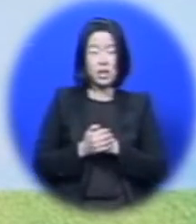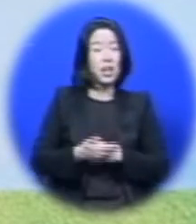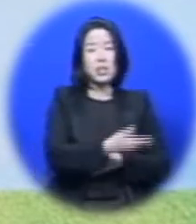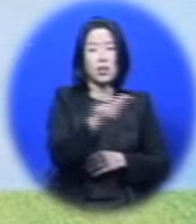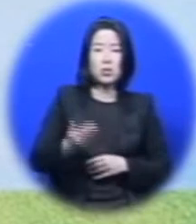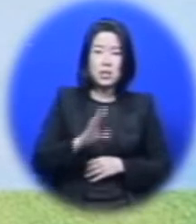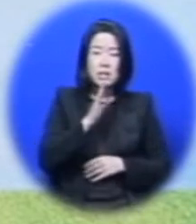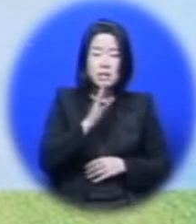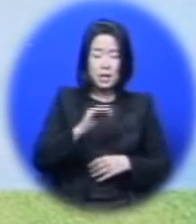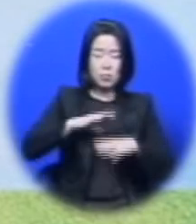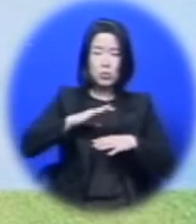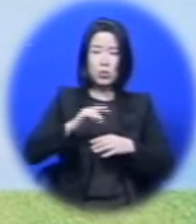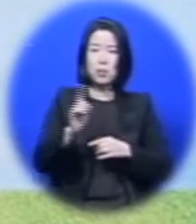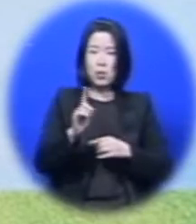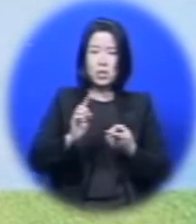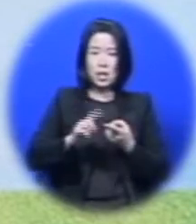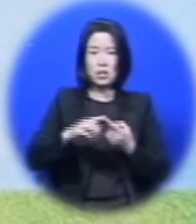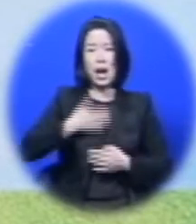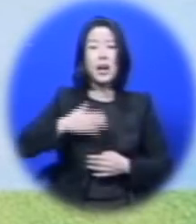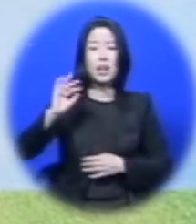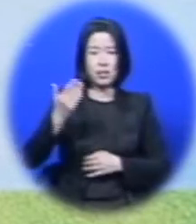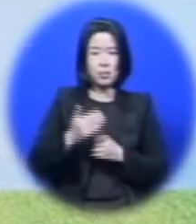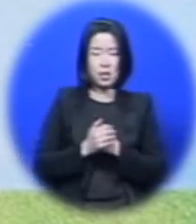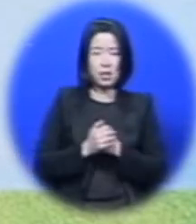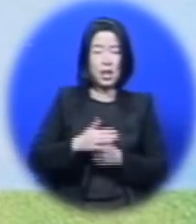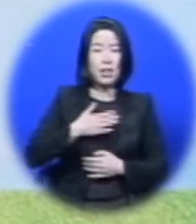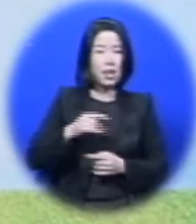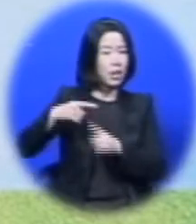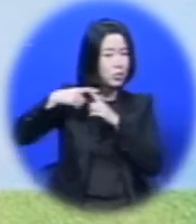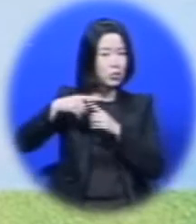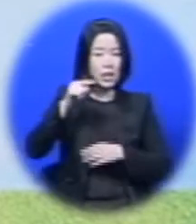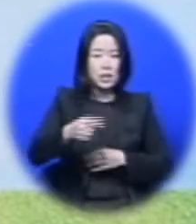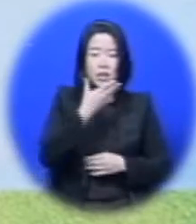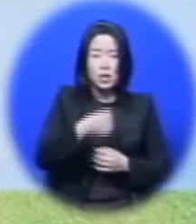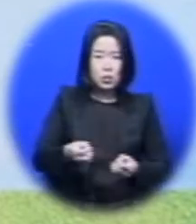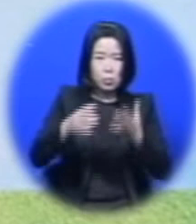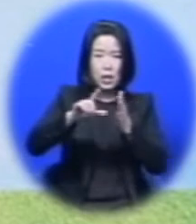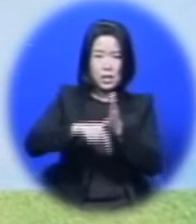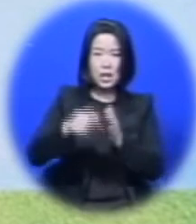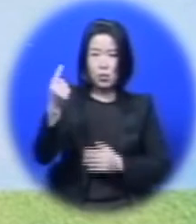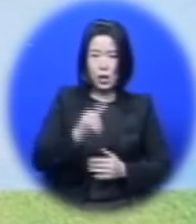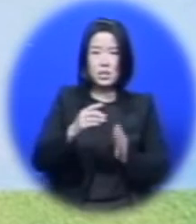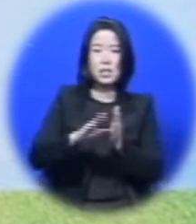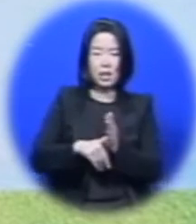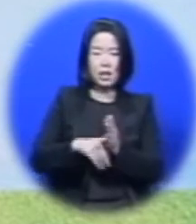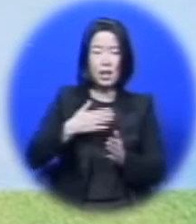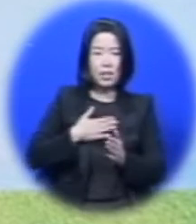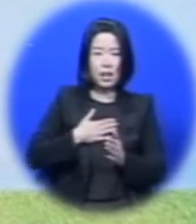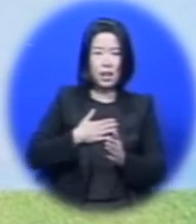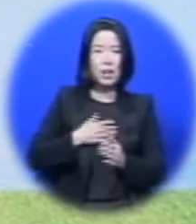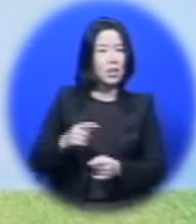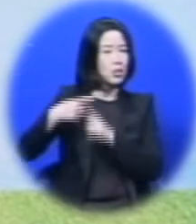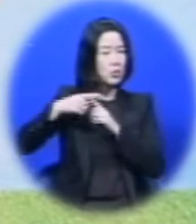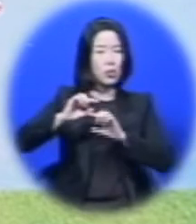여러분이 진짜 무서운 게 뭔지 아셔야 됩니다. 내가 순교할 그 축복의 시간이 왔을 때 내가 순교 안